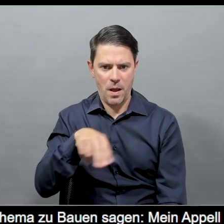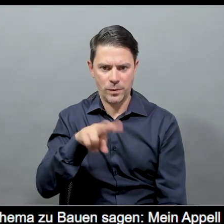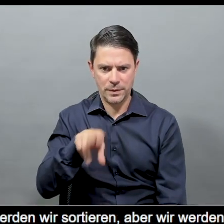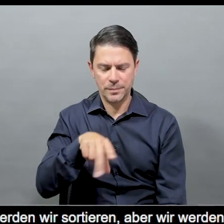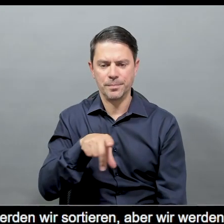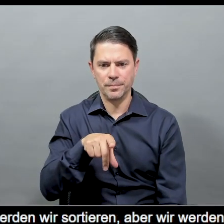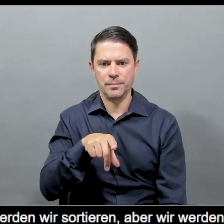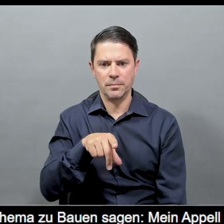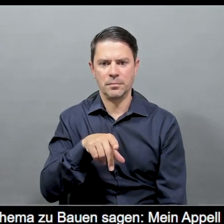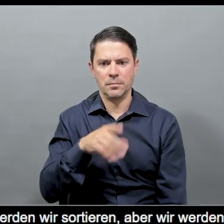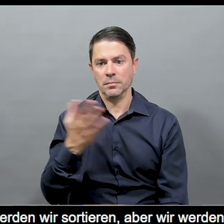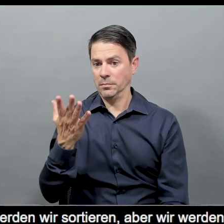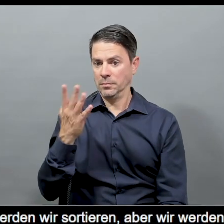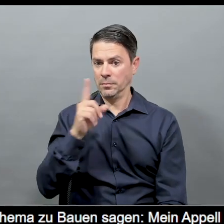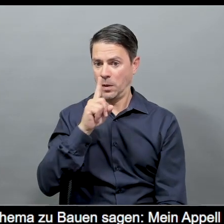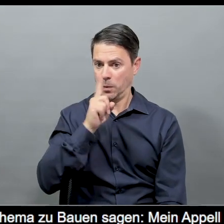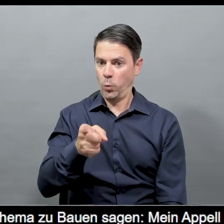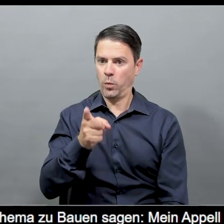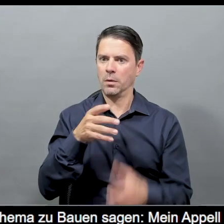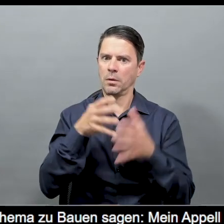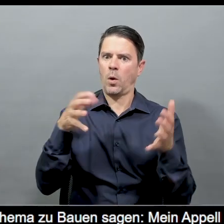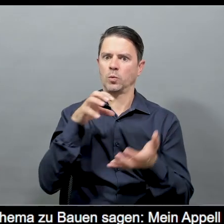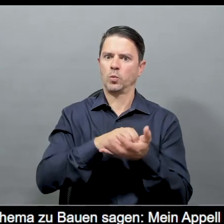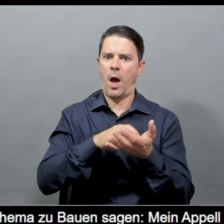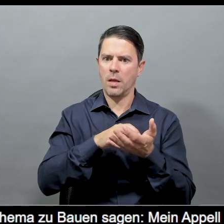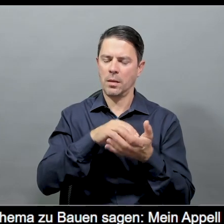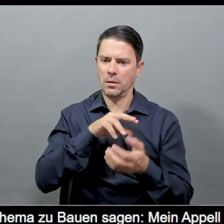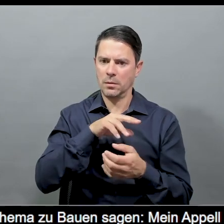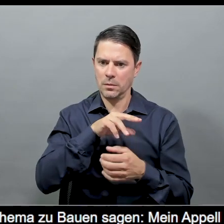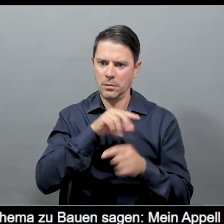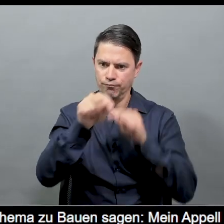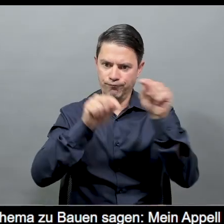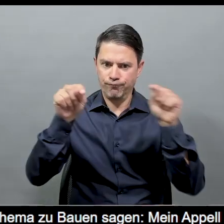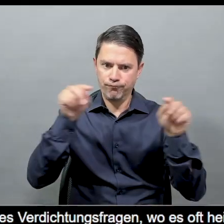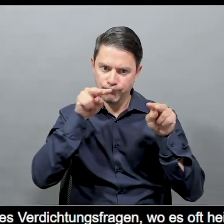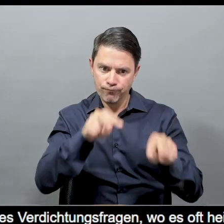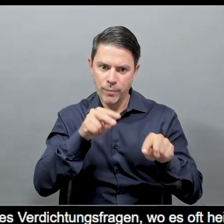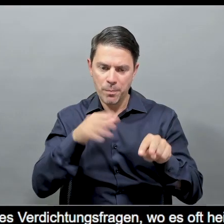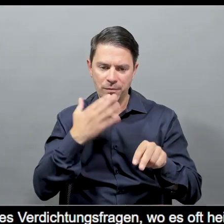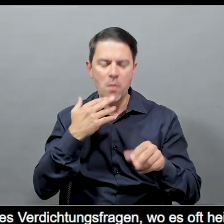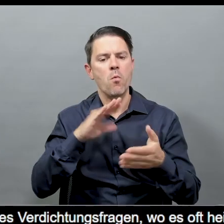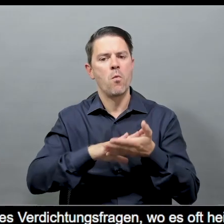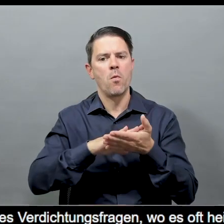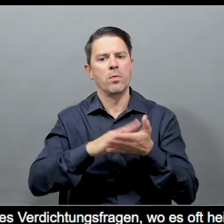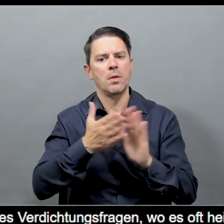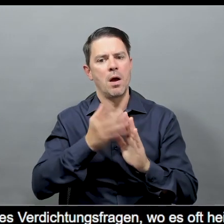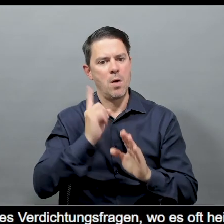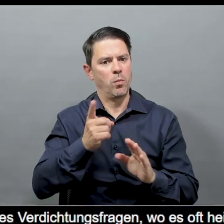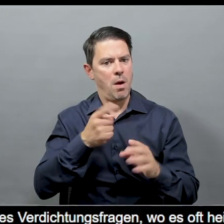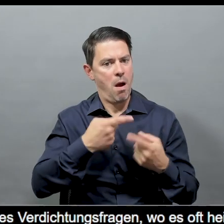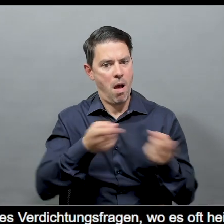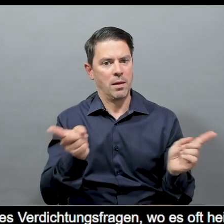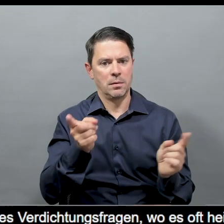stattfinden? In den Großstädten oder soll das bis zur kleinsten Gemeinde in Bayern gehen? Und Herr Bernreiter, haben Sie eigentlich mittlerweile den Bericht der Bahn zur